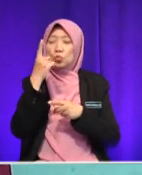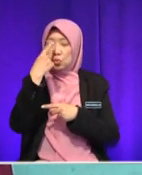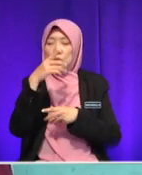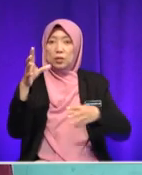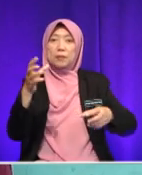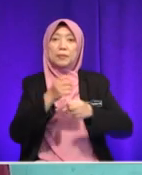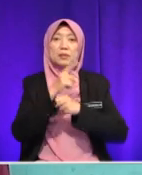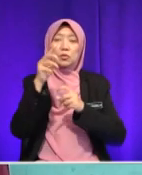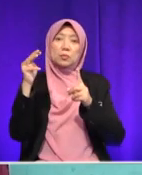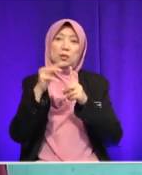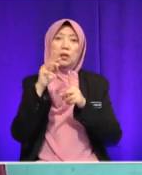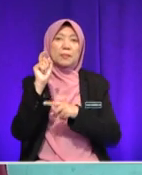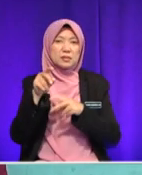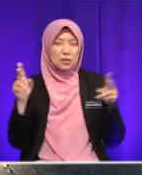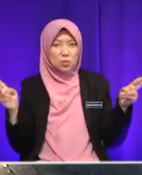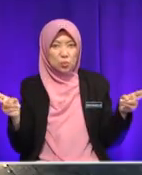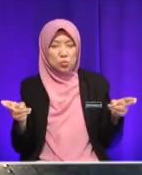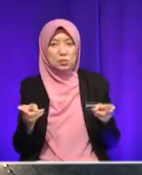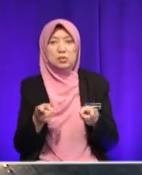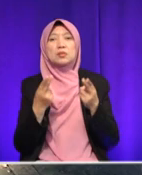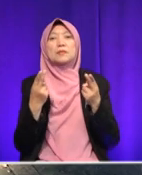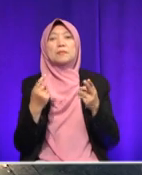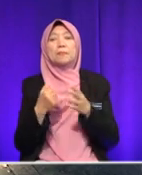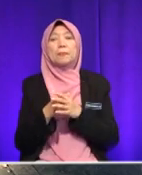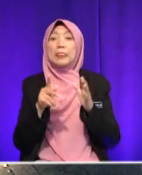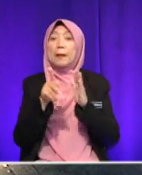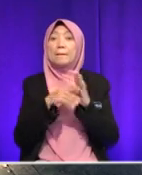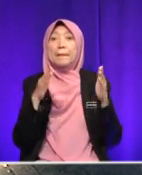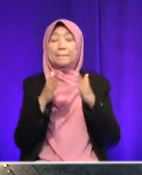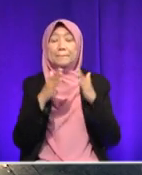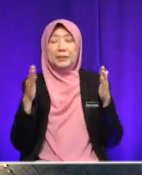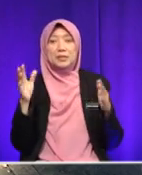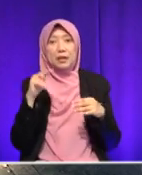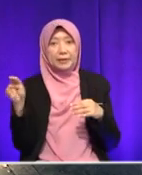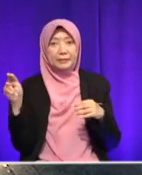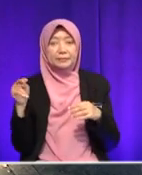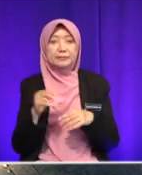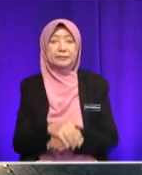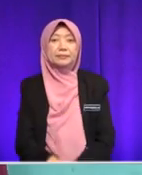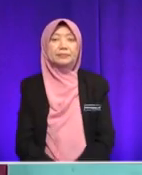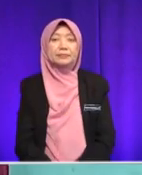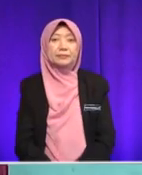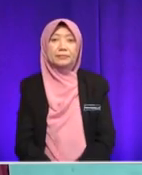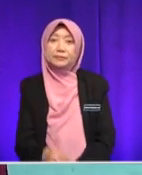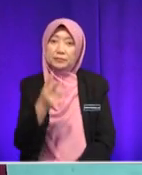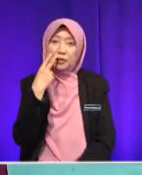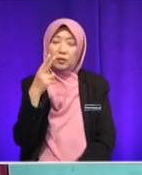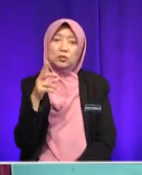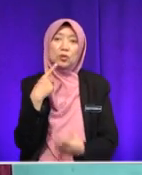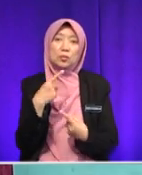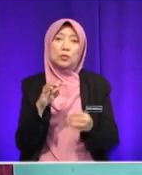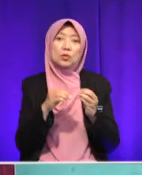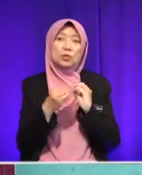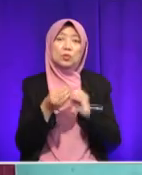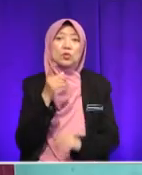tu memang anda kena berusaha sedikit. Betul. Pembesaran. Okey, baik. Kita lihat jawapan nombor satu. Siapa boleh